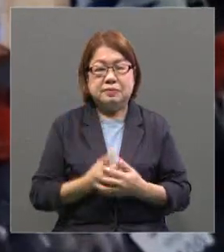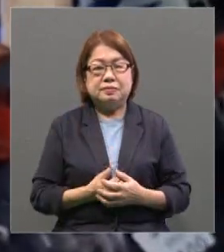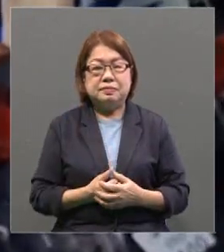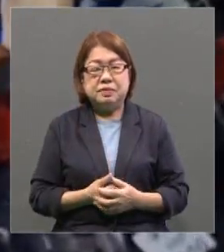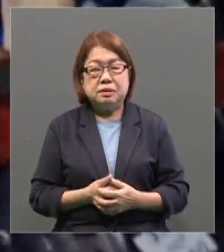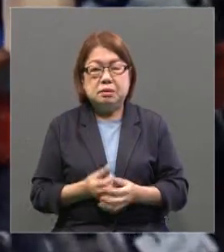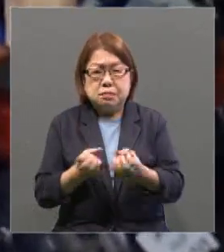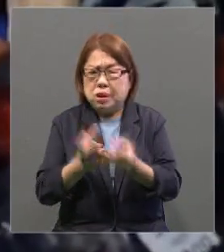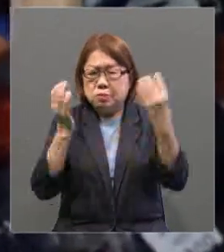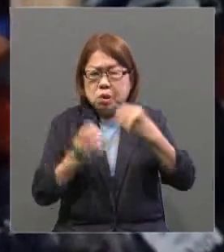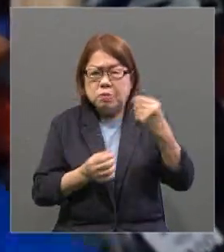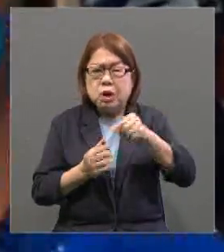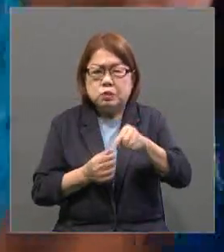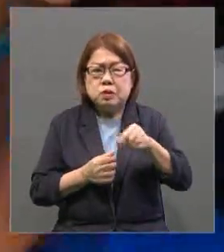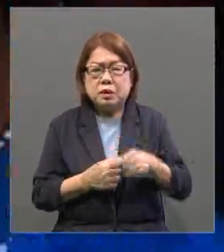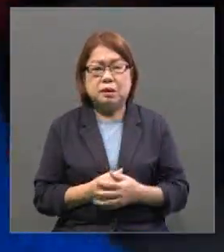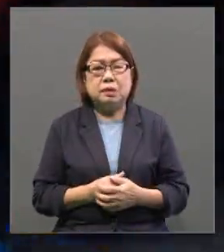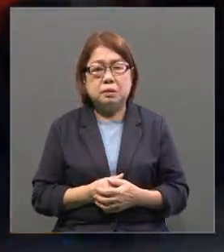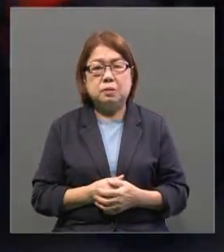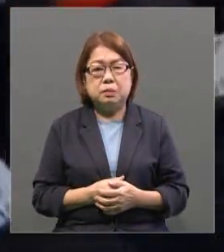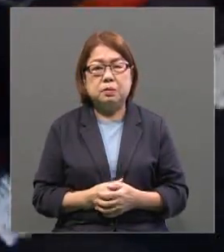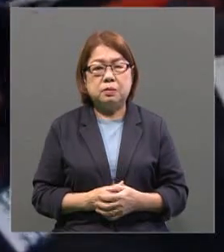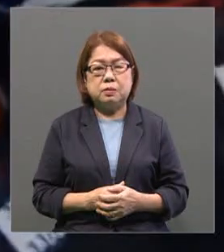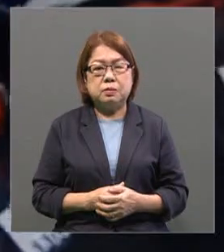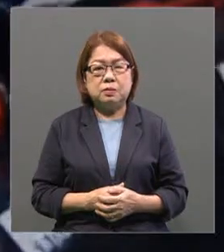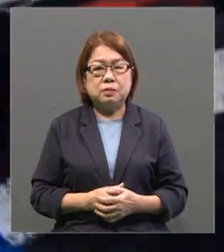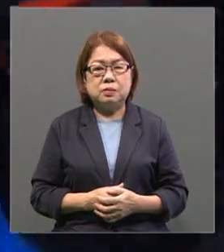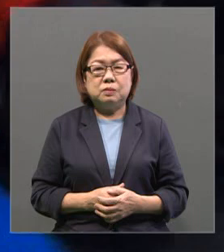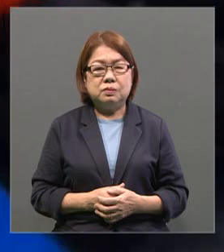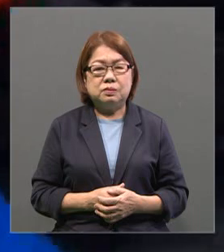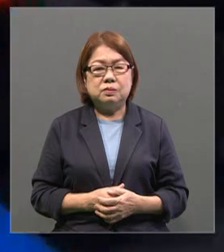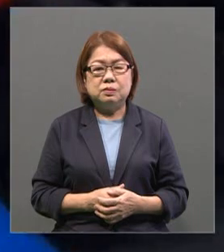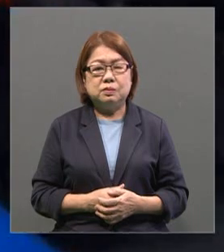แต่มันระเบิดบ่อยพี่เนี ่ยอ๋อที่เบิดบ่อย โอ้บ่อยมาก